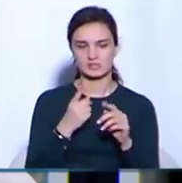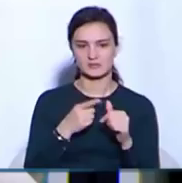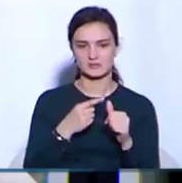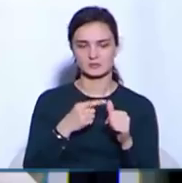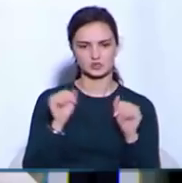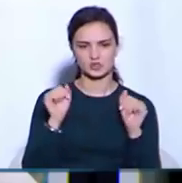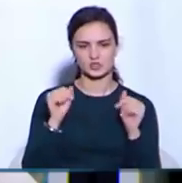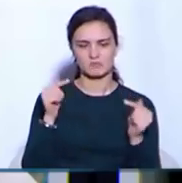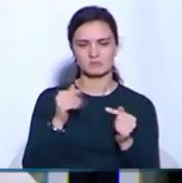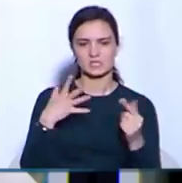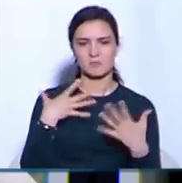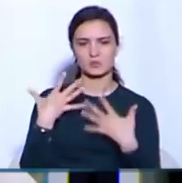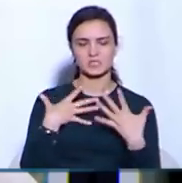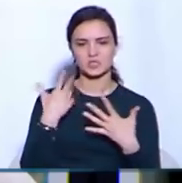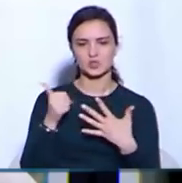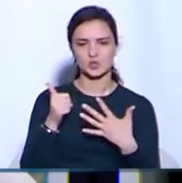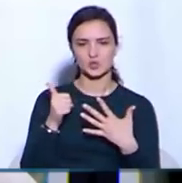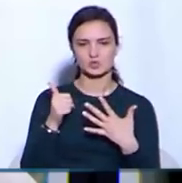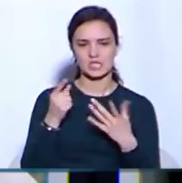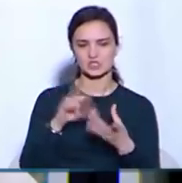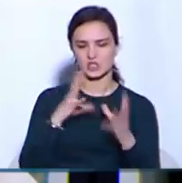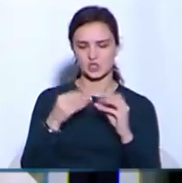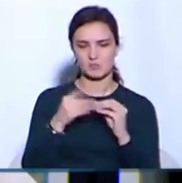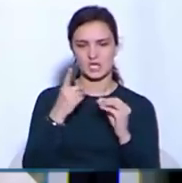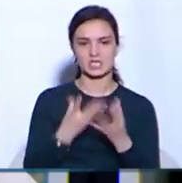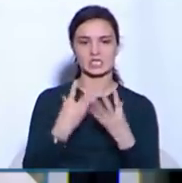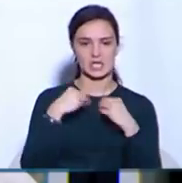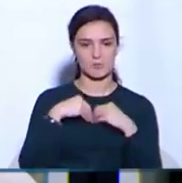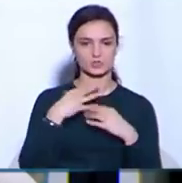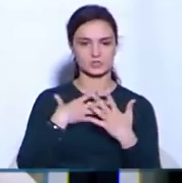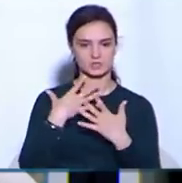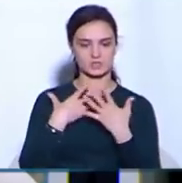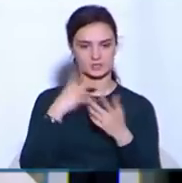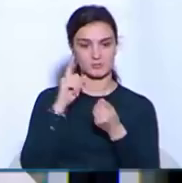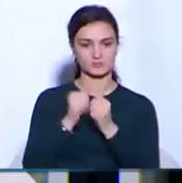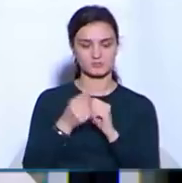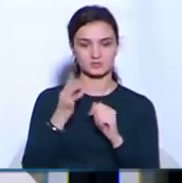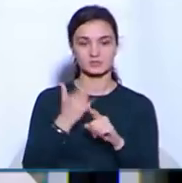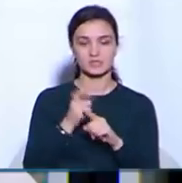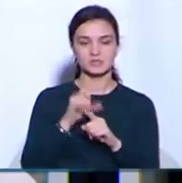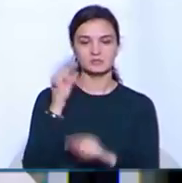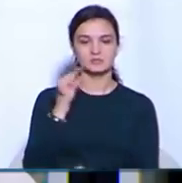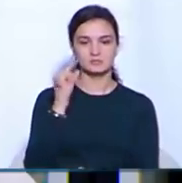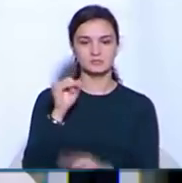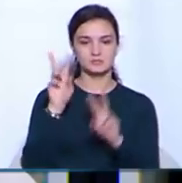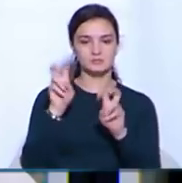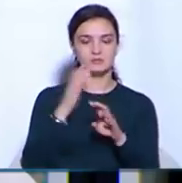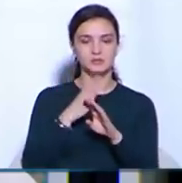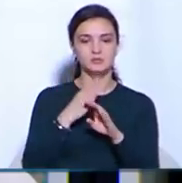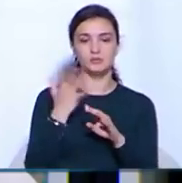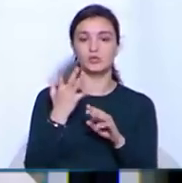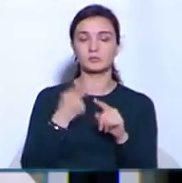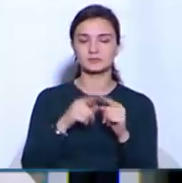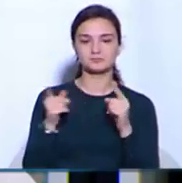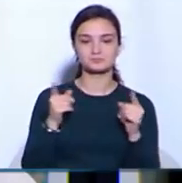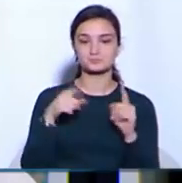მთლიანი და შესაბამისად ემოციასაც როგორც ერთ შეჯამებულ ემოციას ასე იმახსოვრებენ. მაგრამ ძალიან საინტერესო თემა არის ეს,